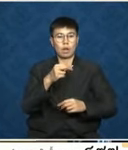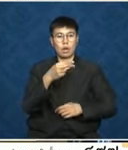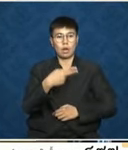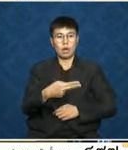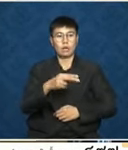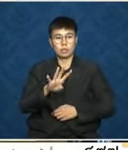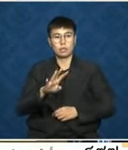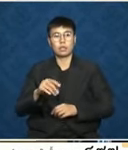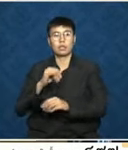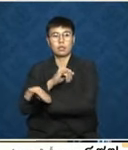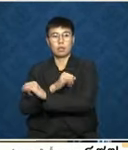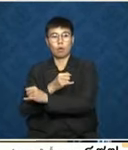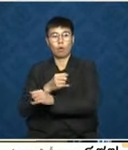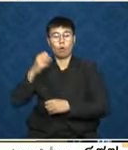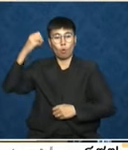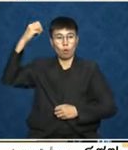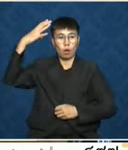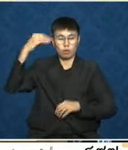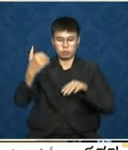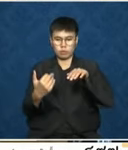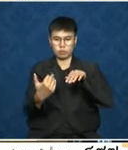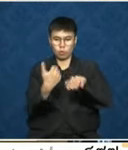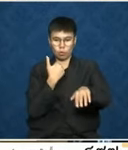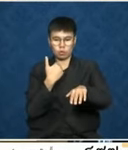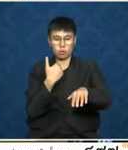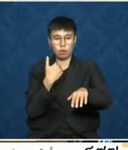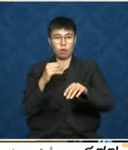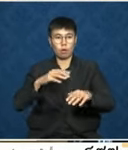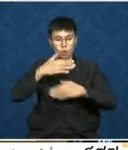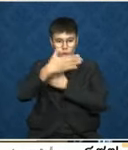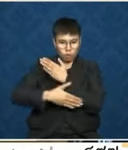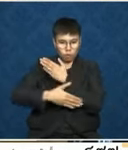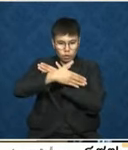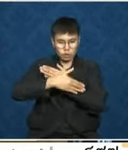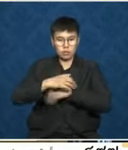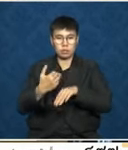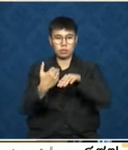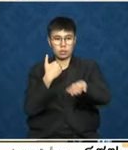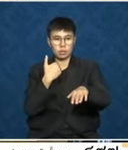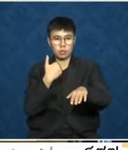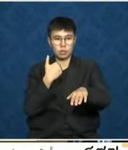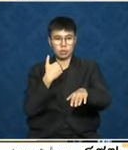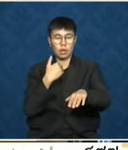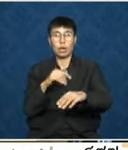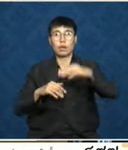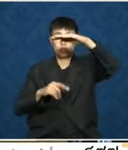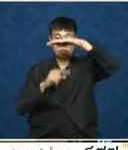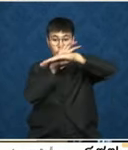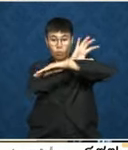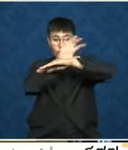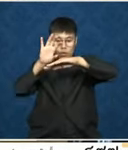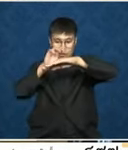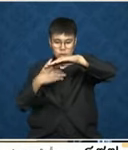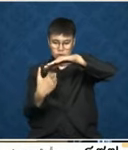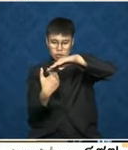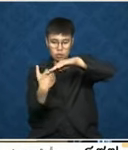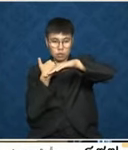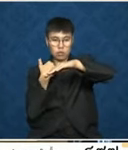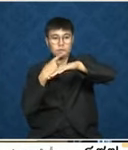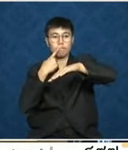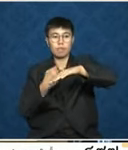ส่องสว่างบริเวณถนนลั Roadนะคะริมทางรถไฟสายเหนือใต้ทางรถไฟสายสีแดงค่ะมีปัญหาเรื่องไฟส่อง